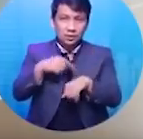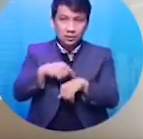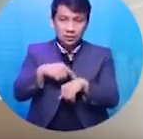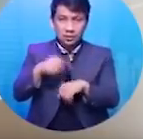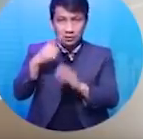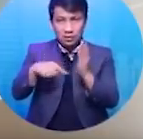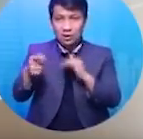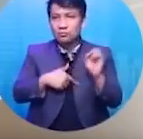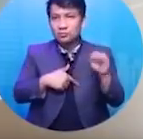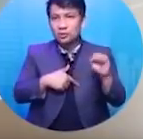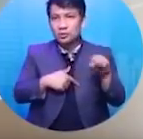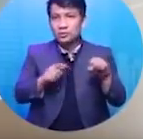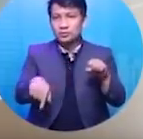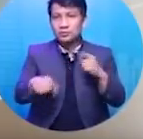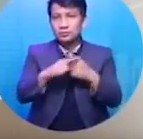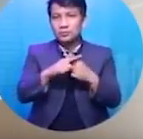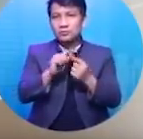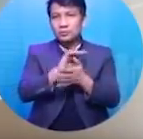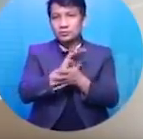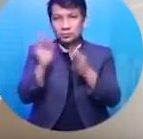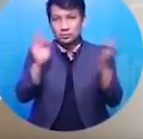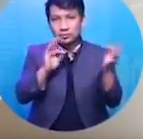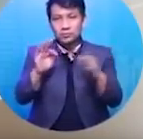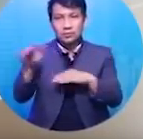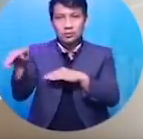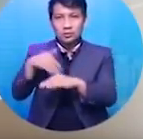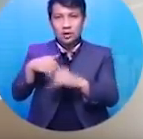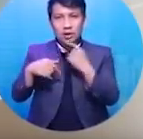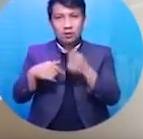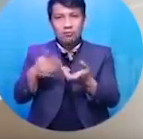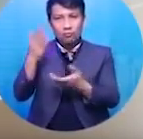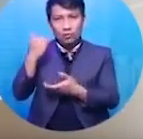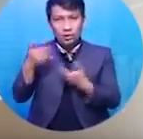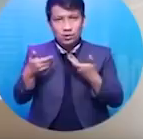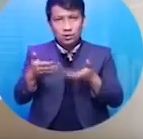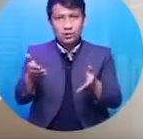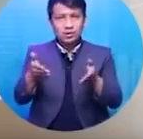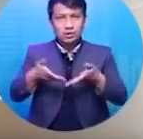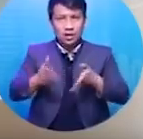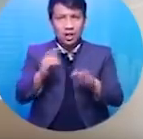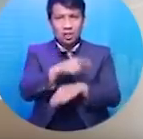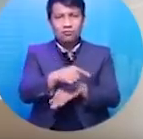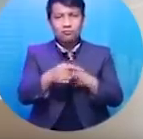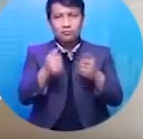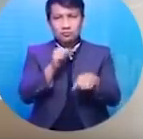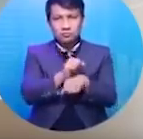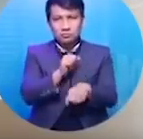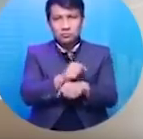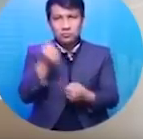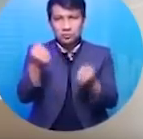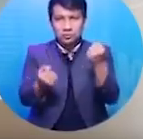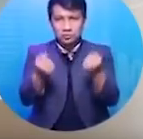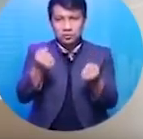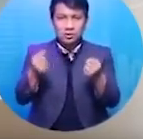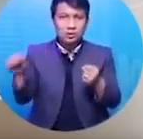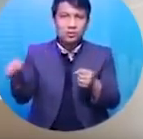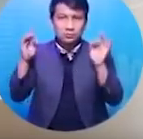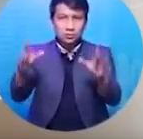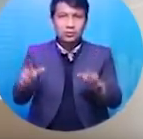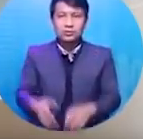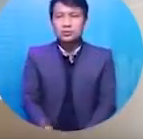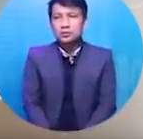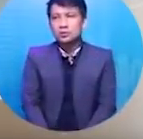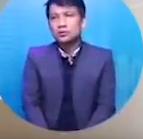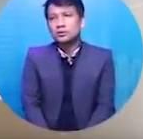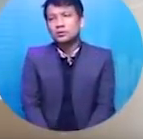sinabi ng munisipyo, oo, kayo ay nag-positive, then tatanungin namin yung munisipyo, bakit hanggang ngayon pinapayagan pa rin kayong magmaneho ng ambulansya, which is very dangerous.